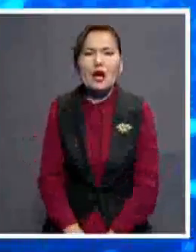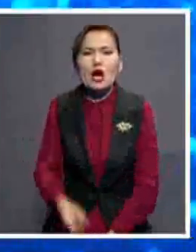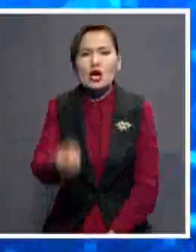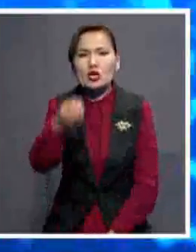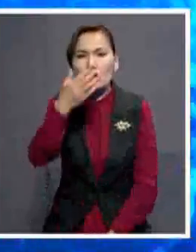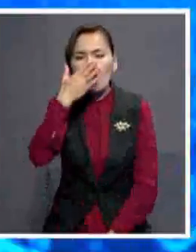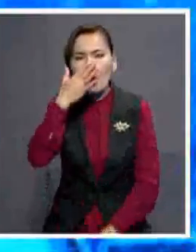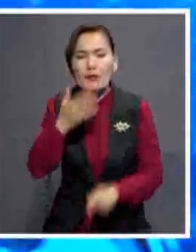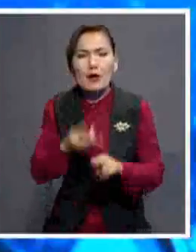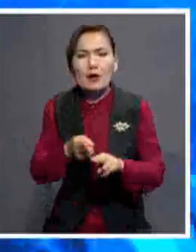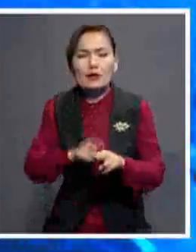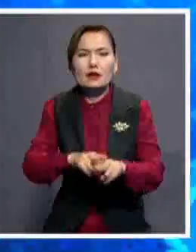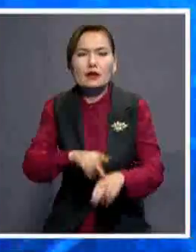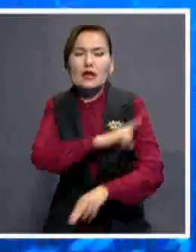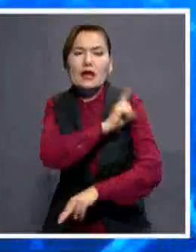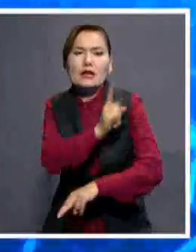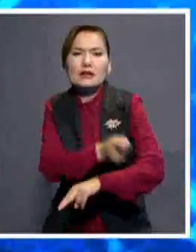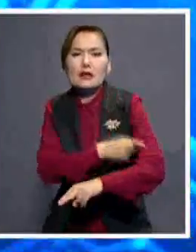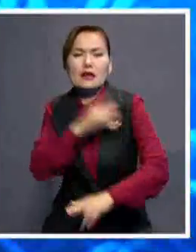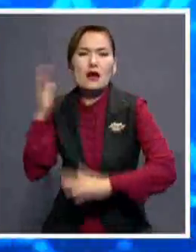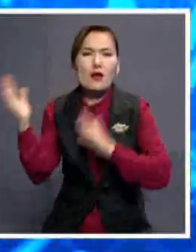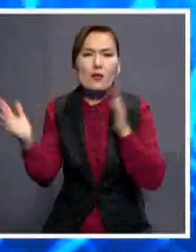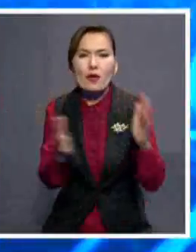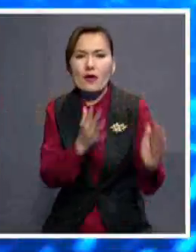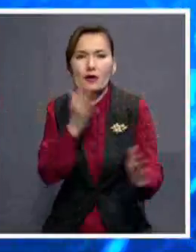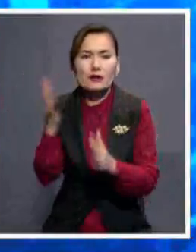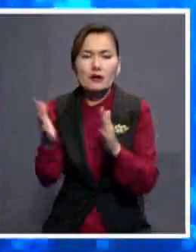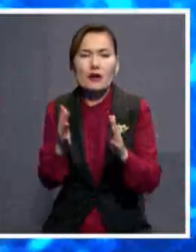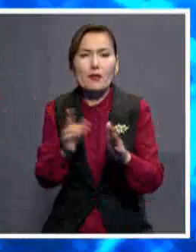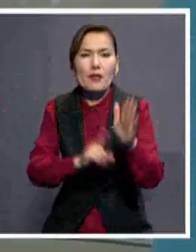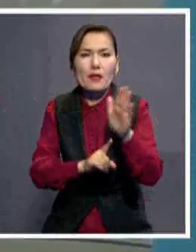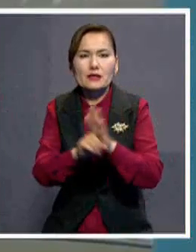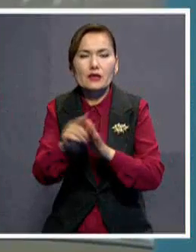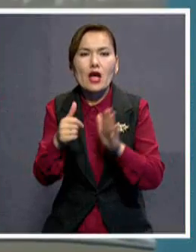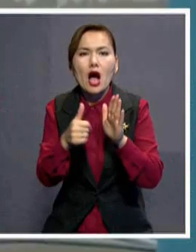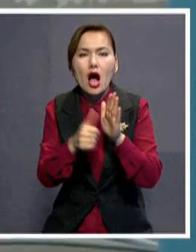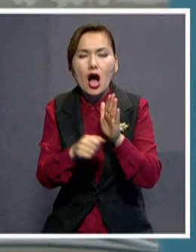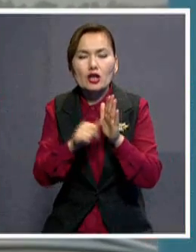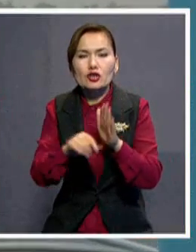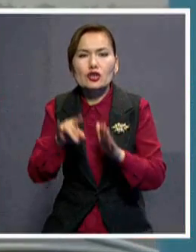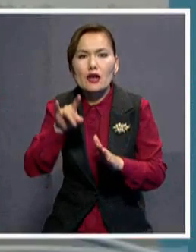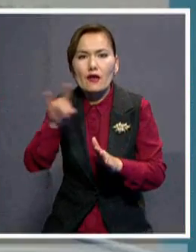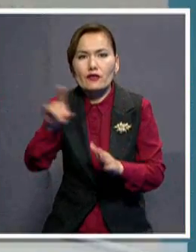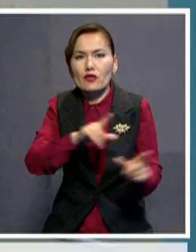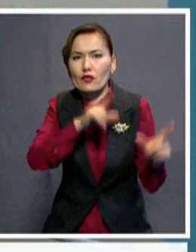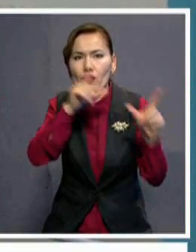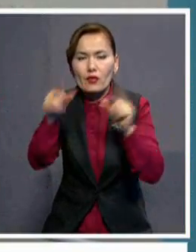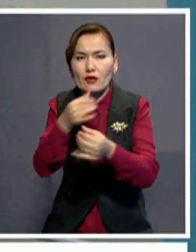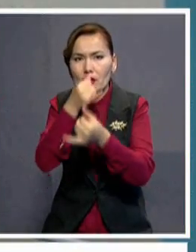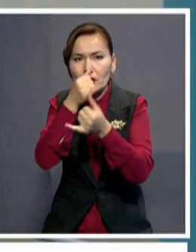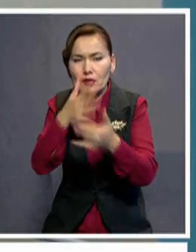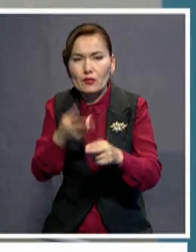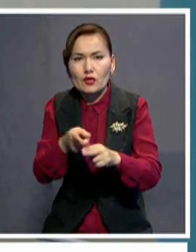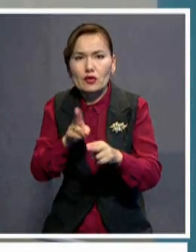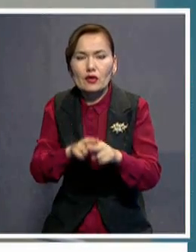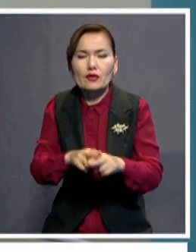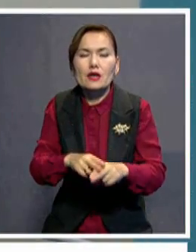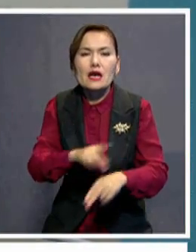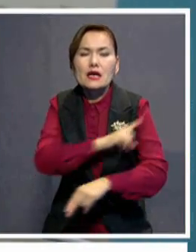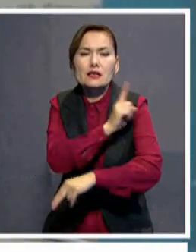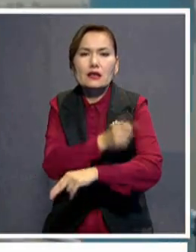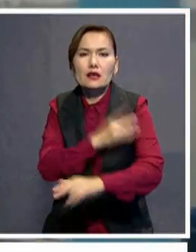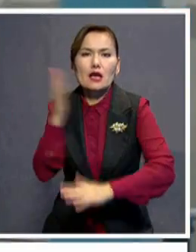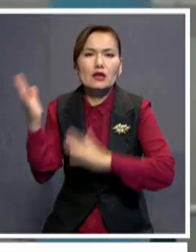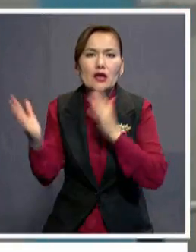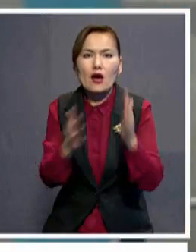Жапонияның бас жағалауына Джеби тайфуны соққы беріп, 600-ге жуық рейс кейінге қалды. Бұл ел үшін соңғы 25 жылдағы ең күшті